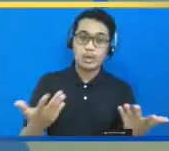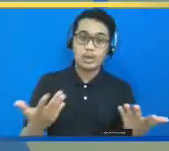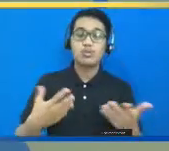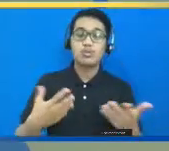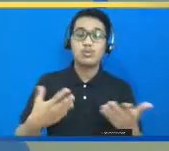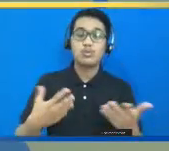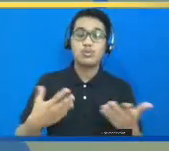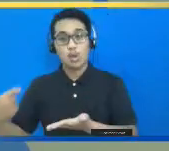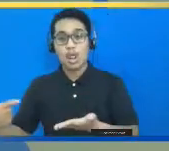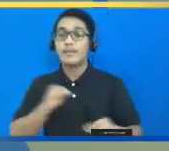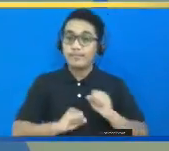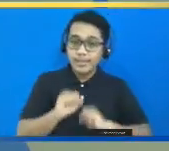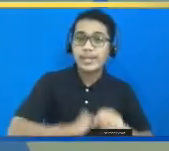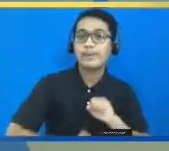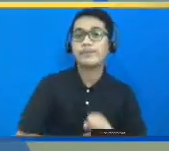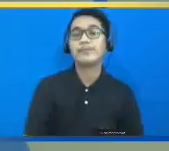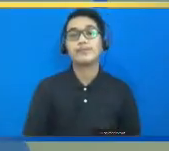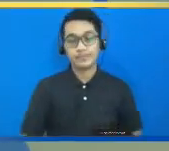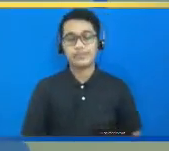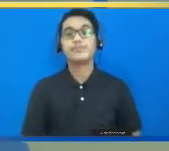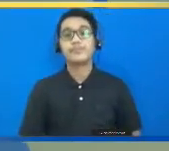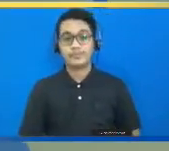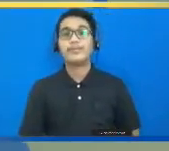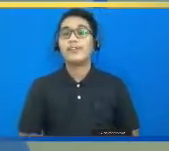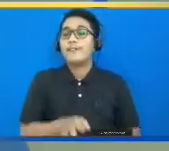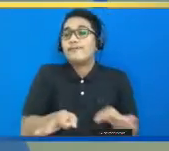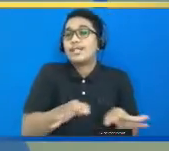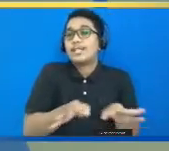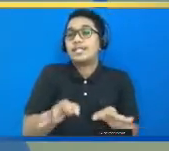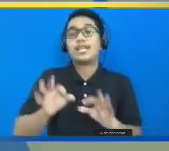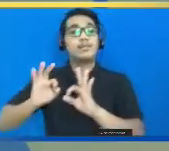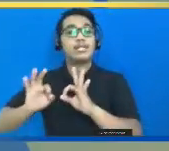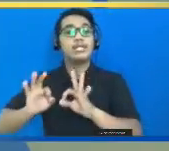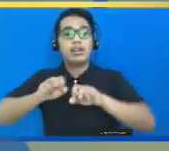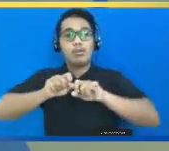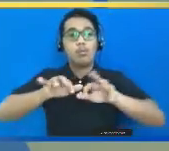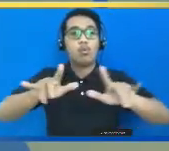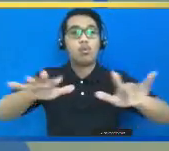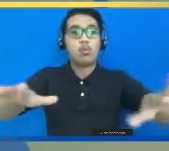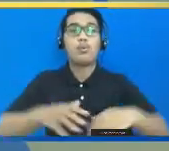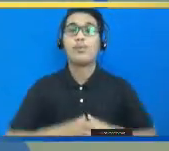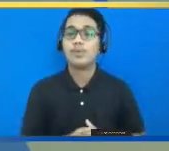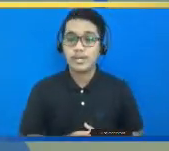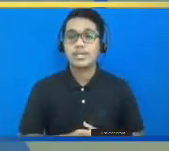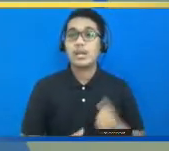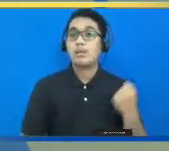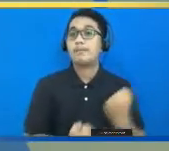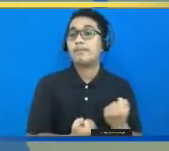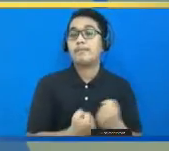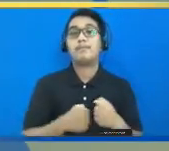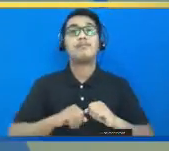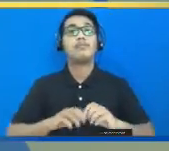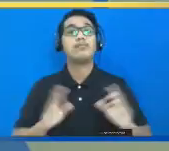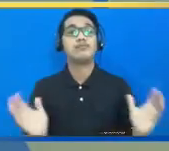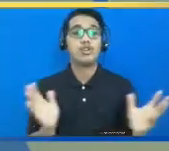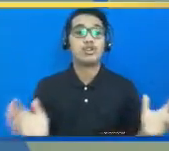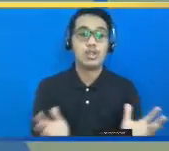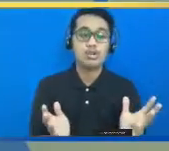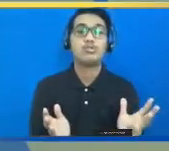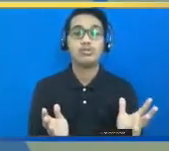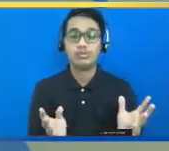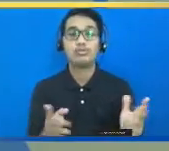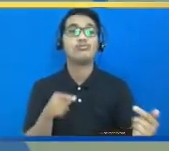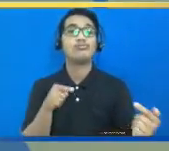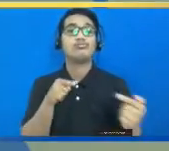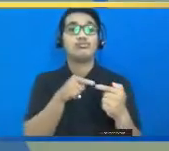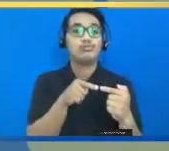penggerak pemerataan sarana prasarana pendidikan serta juga terus mendorong penyelesaian Bisma antara